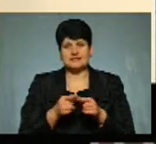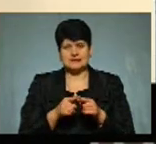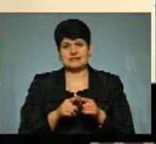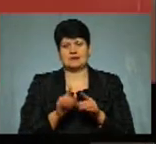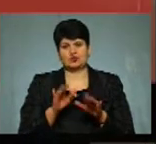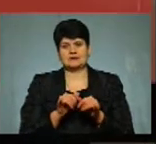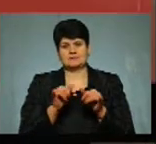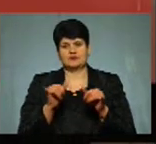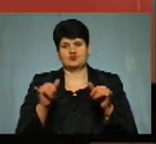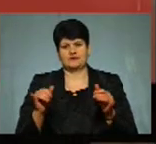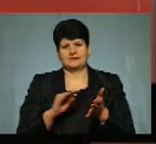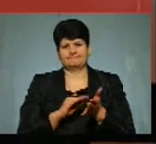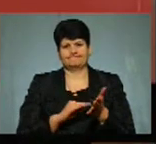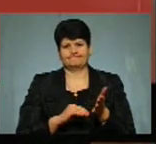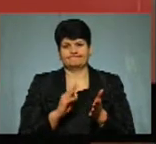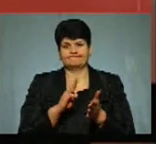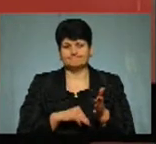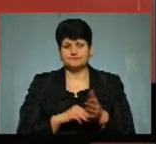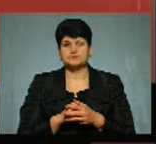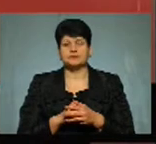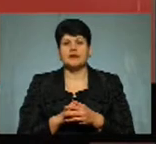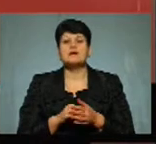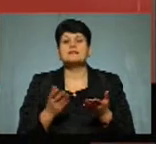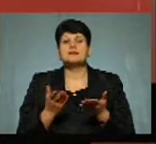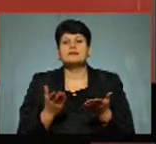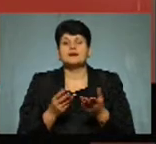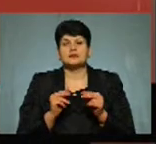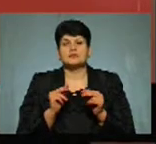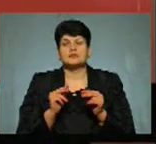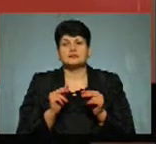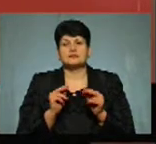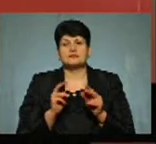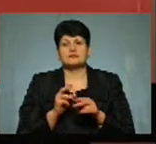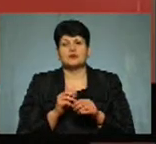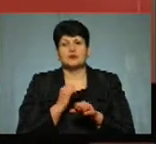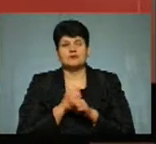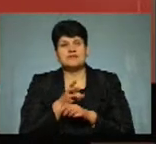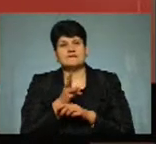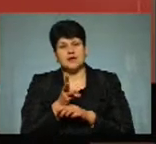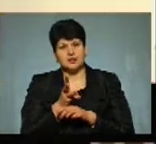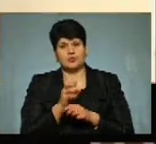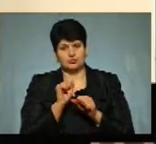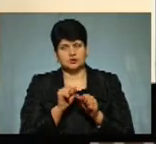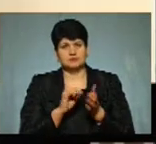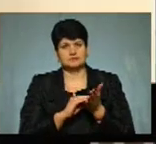збільшуватися. Яким чином ще відбувається фіксація порушень завдяки відеокамерам? Можна це зробити?